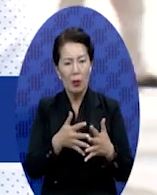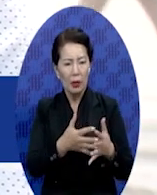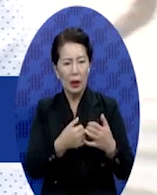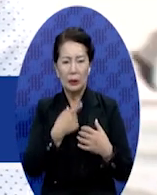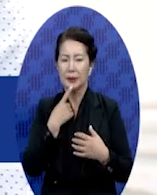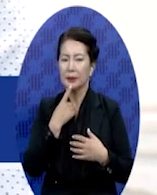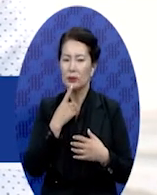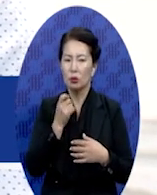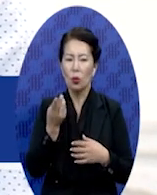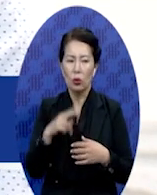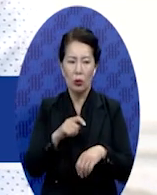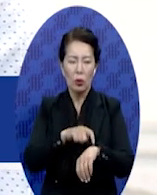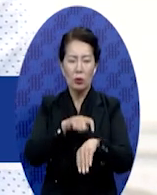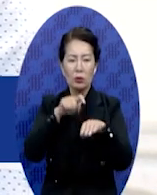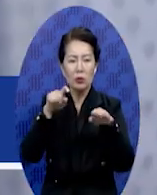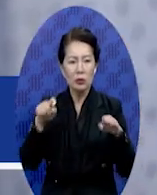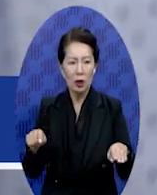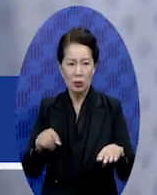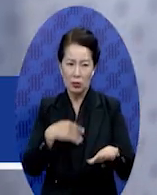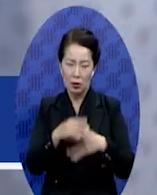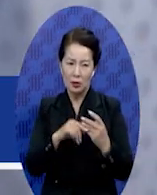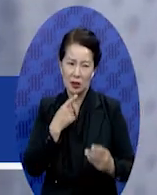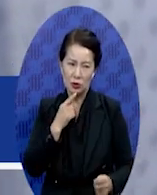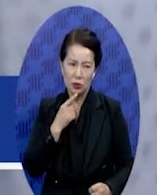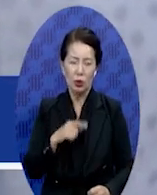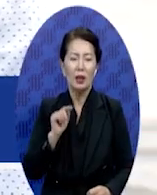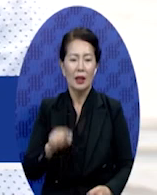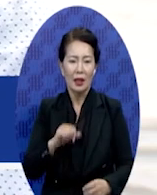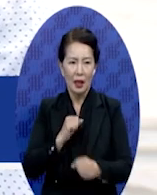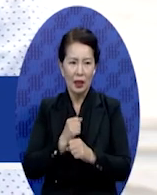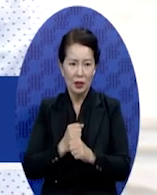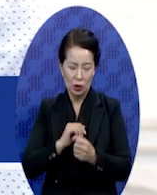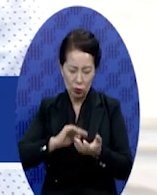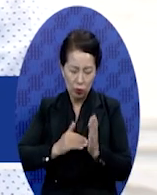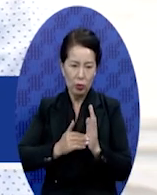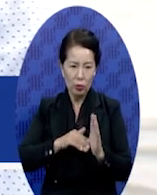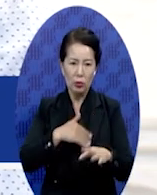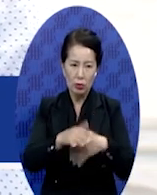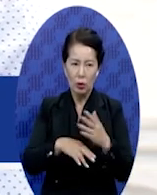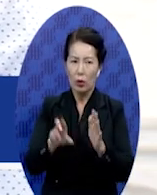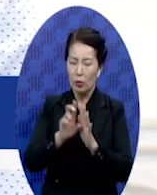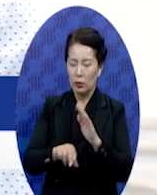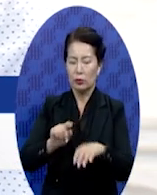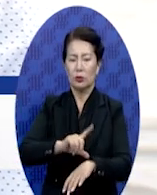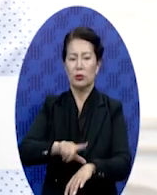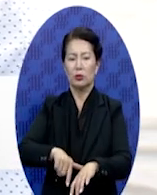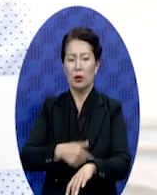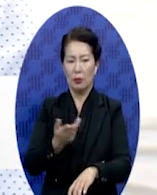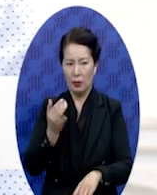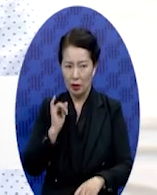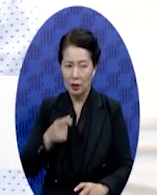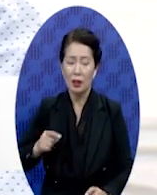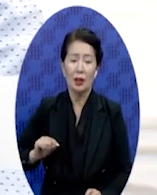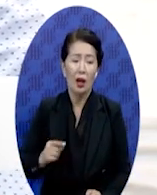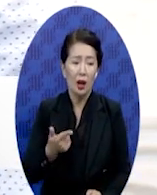тий урт хугацаанд бол явхад бол хэцүү. Ажил одоо яг төлөвлөсөн хугацаагаар явах боломжгүй, маш удаашралтай явагдаж байна. Ягаад гэвэл